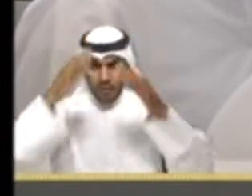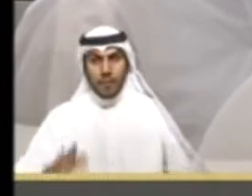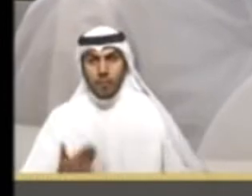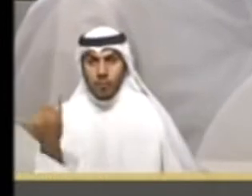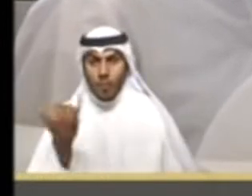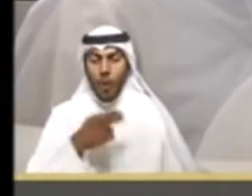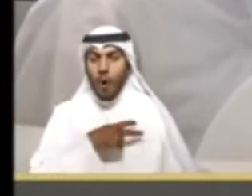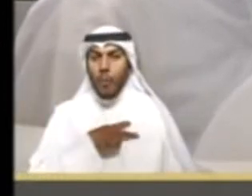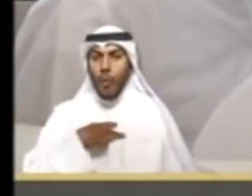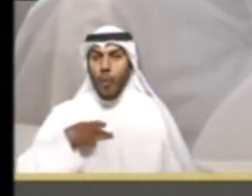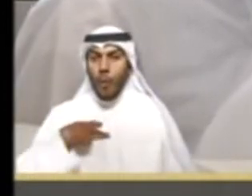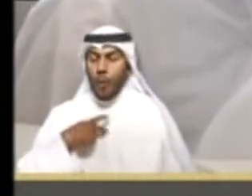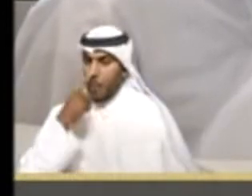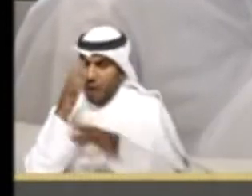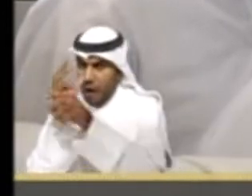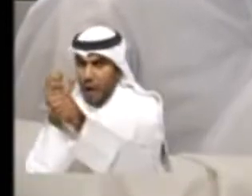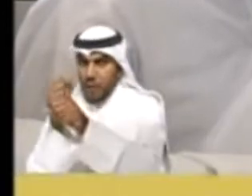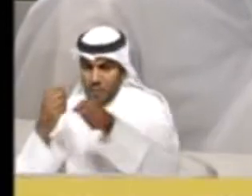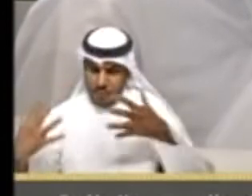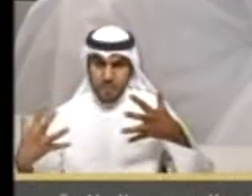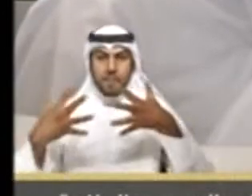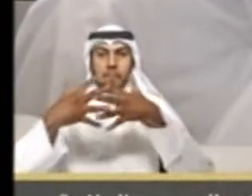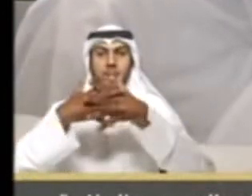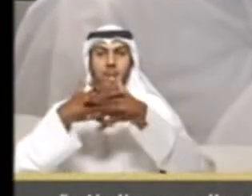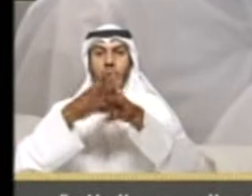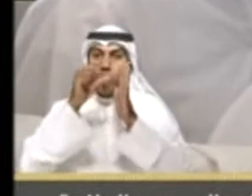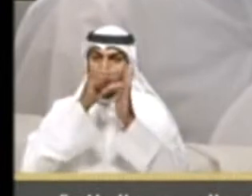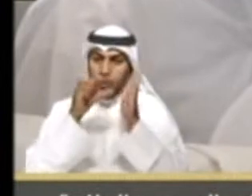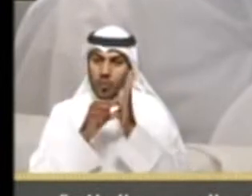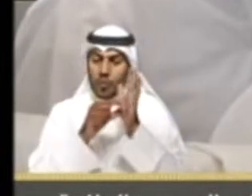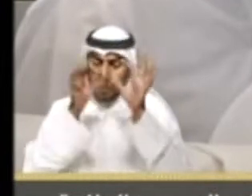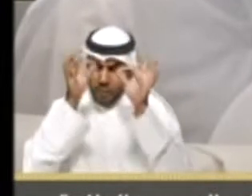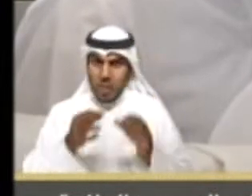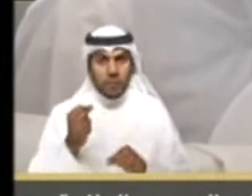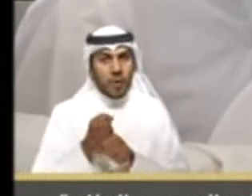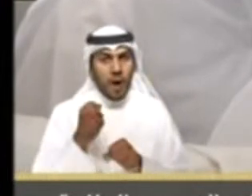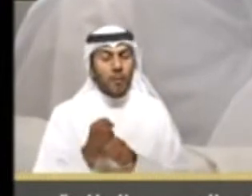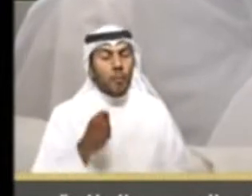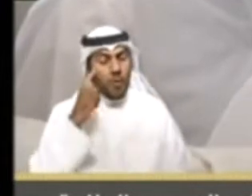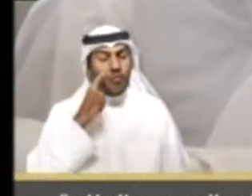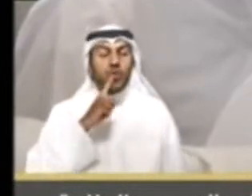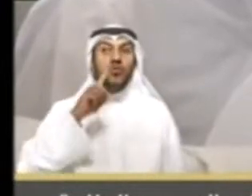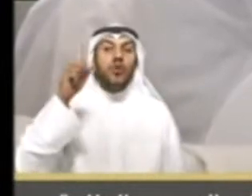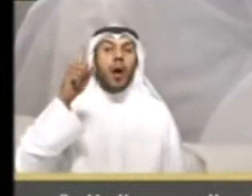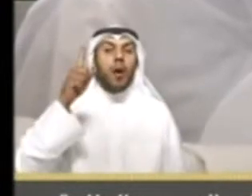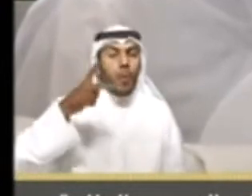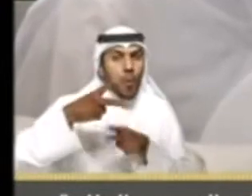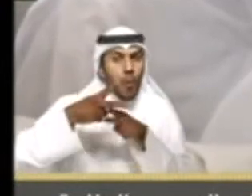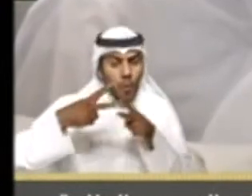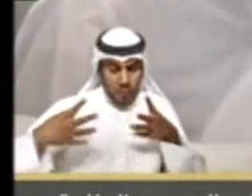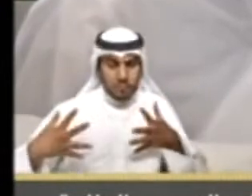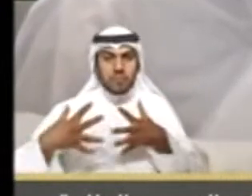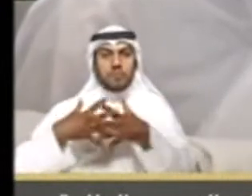خلف القيادة السياسية وخلف نظامهم الدستوري، وبإذن الله موقف الكويتيين في هذه المرحلة